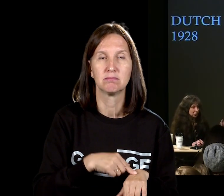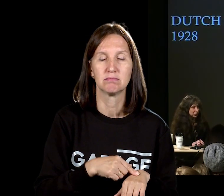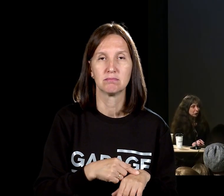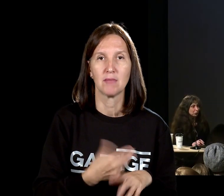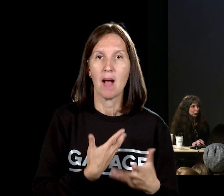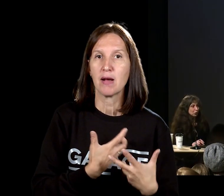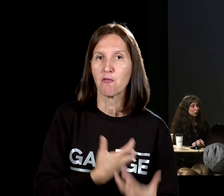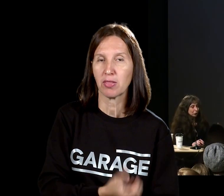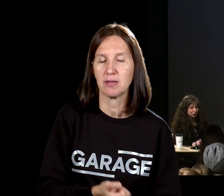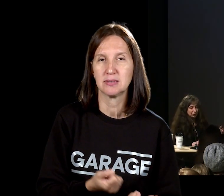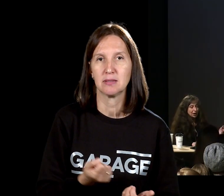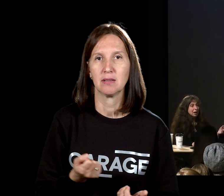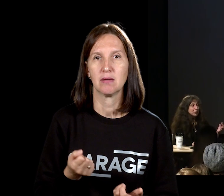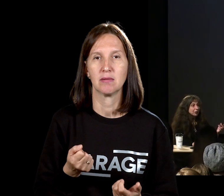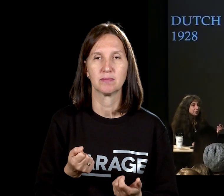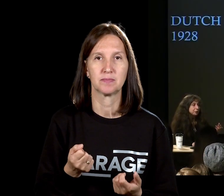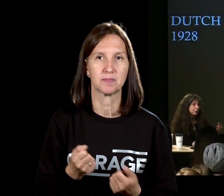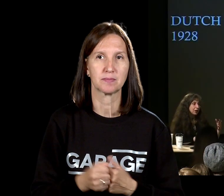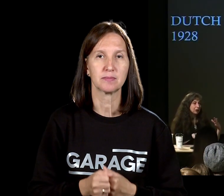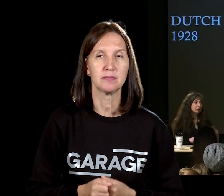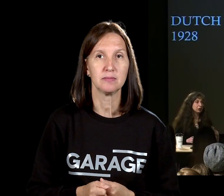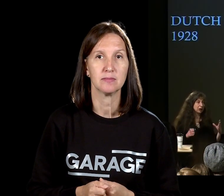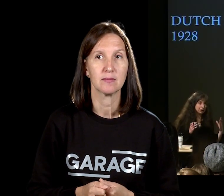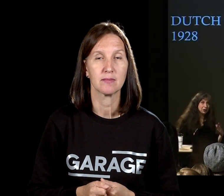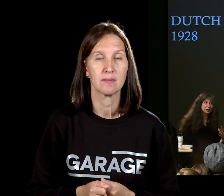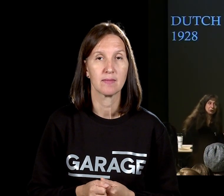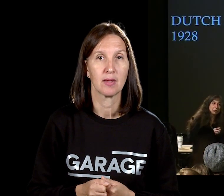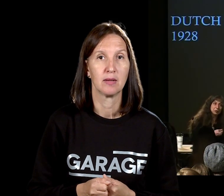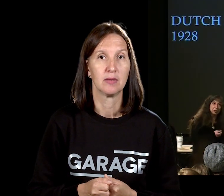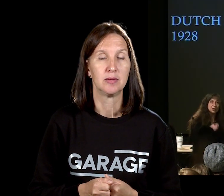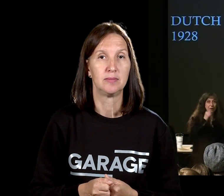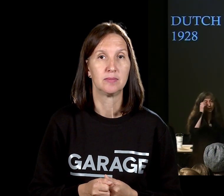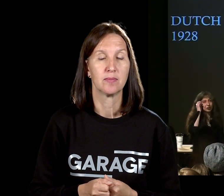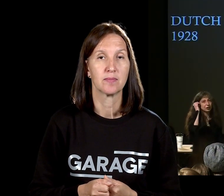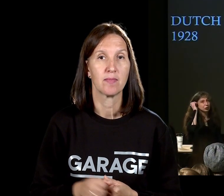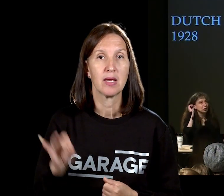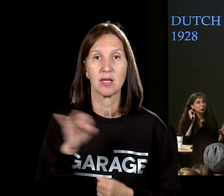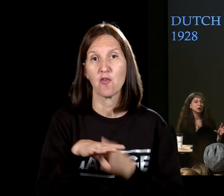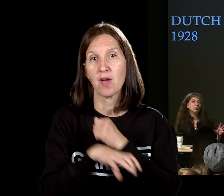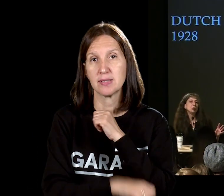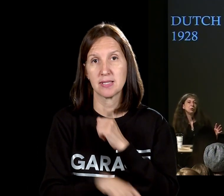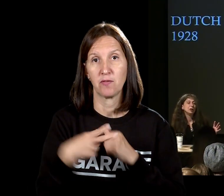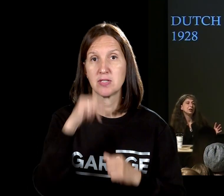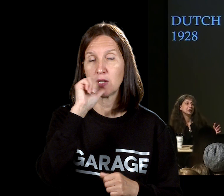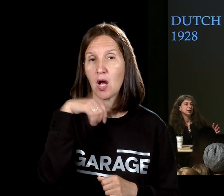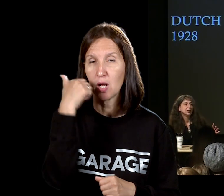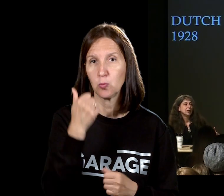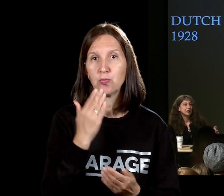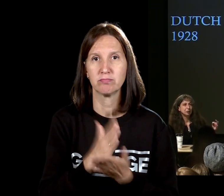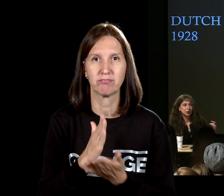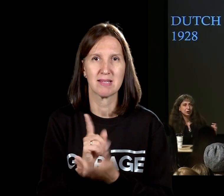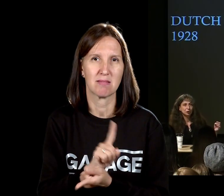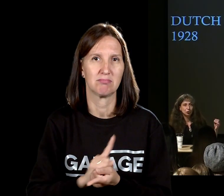Миро абсолютно по-другому устроена. При этом, опять-таки, конец 20-х годов, что-то немного